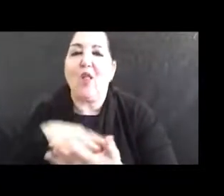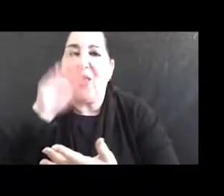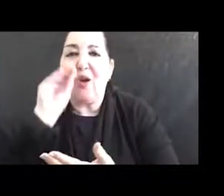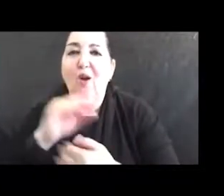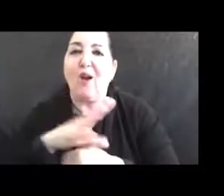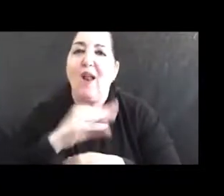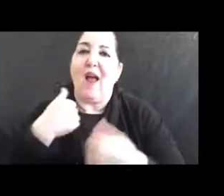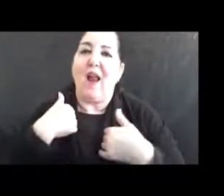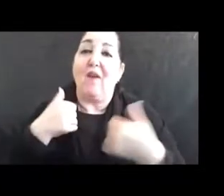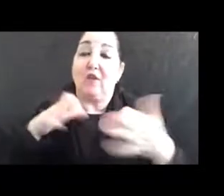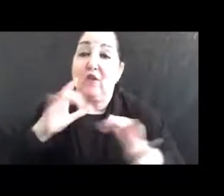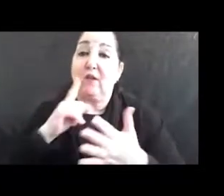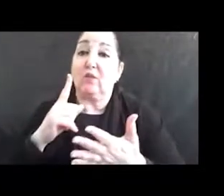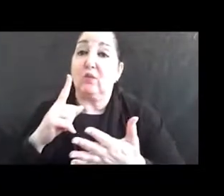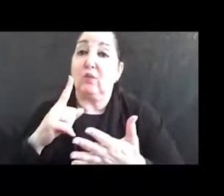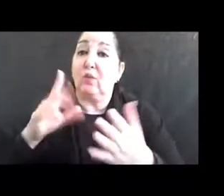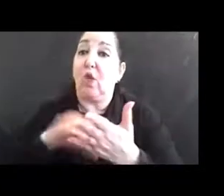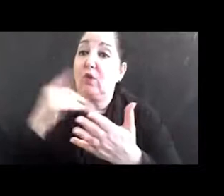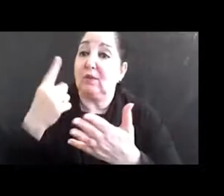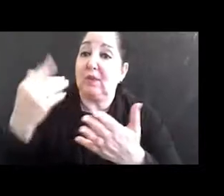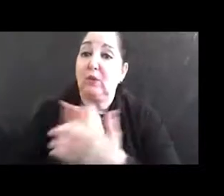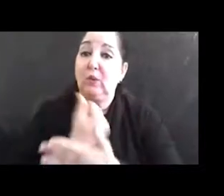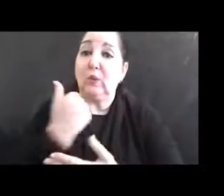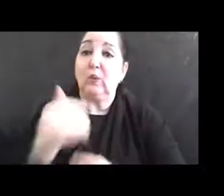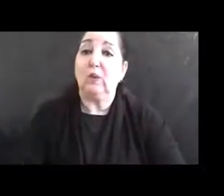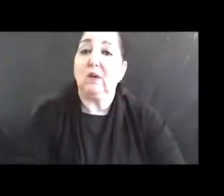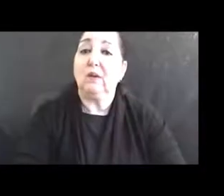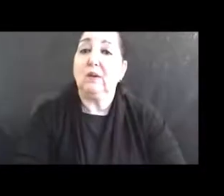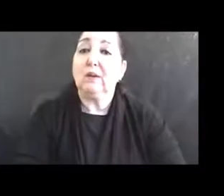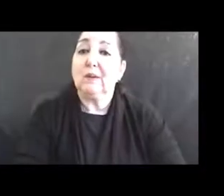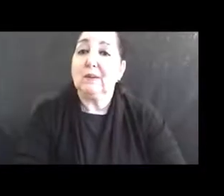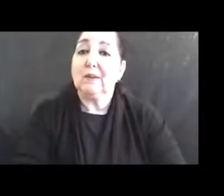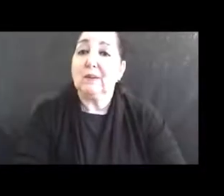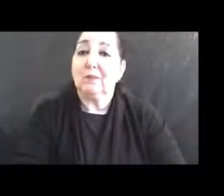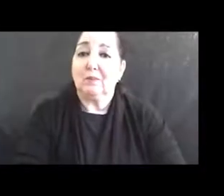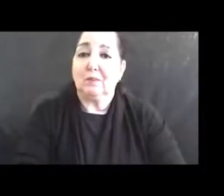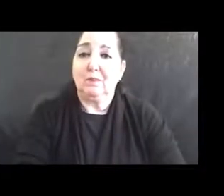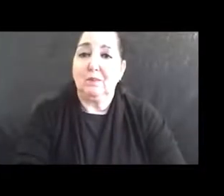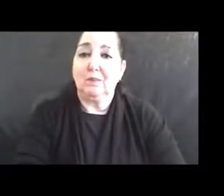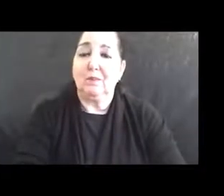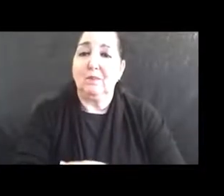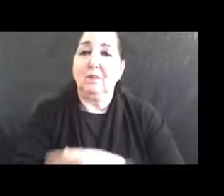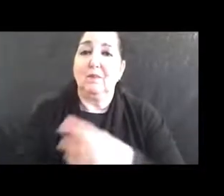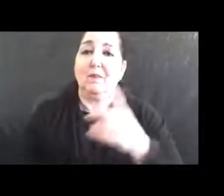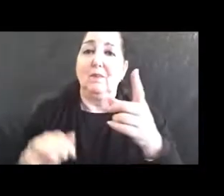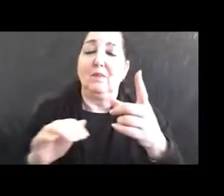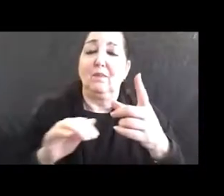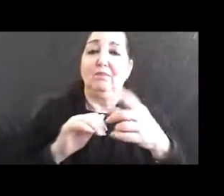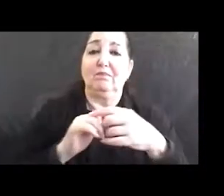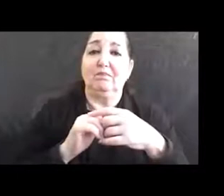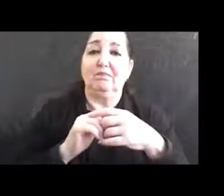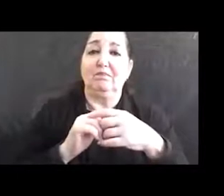bekerja, tempat gue belajar, tempat gue mendapatkan kesempatan yang kemudian menjadi pelajaran baru lagi buat gue, tempat gue bisa gagal dan